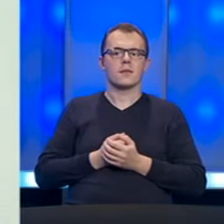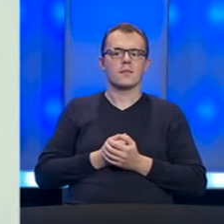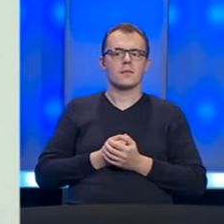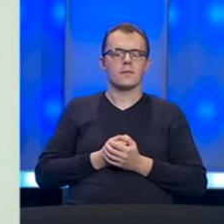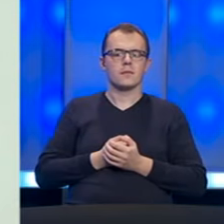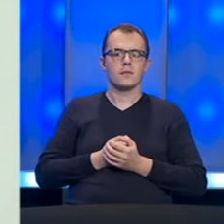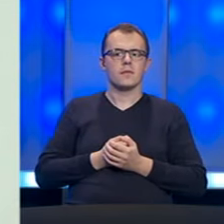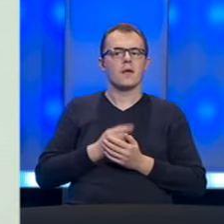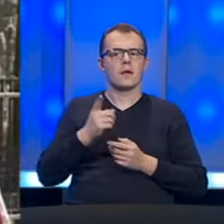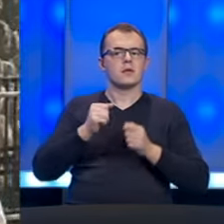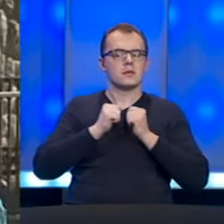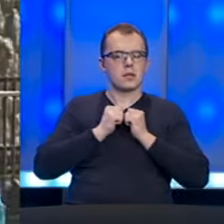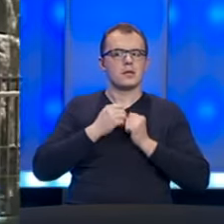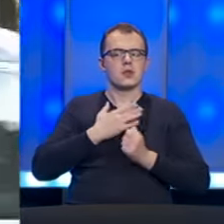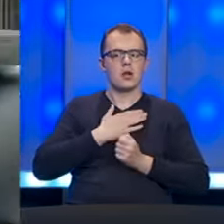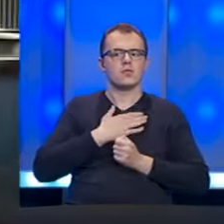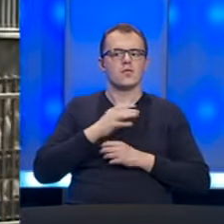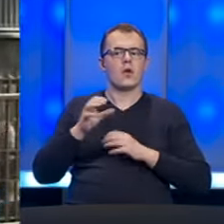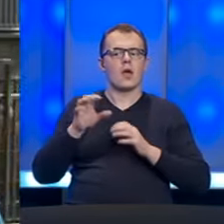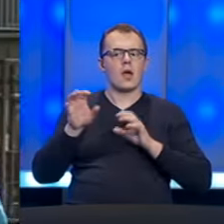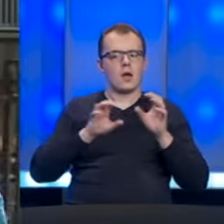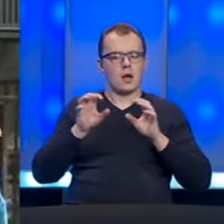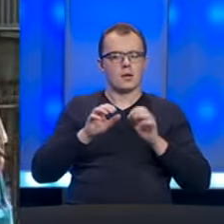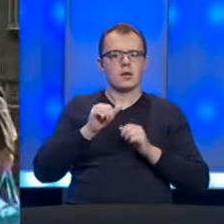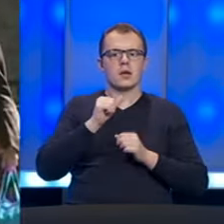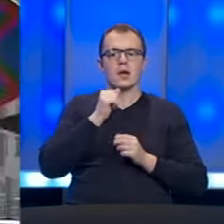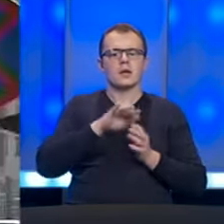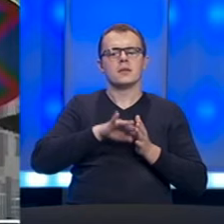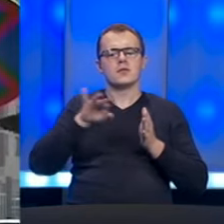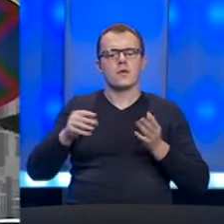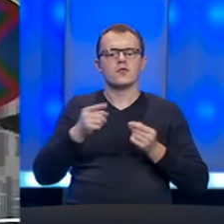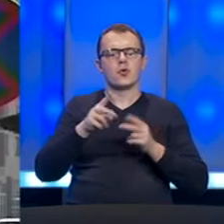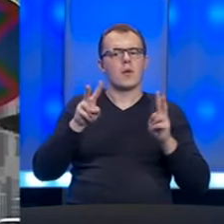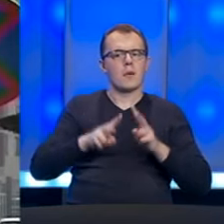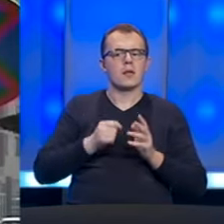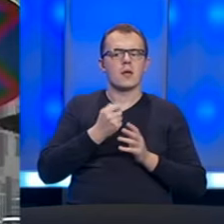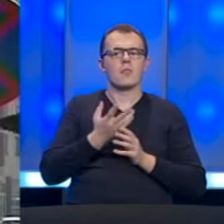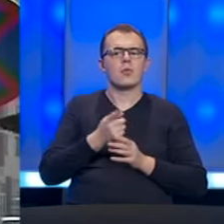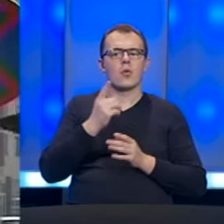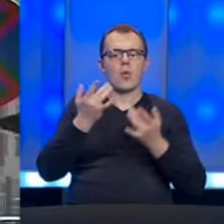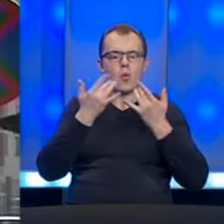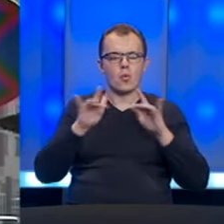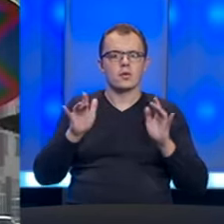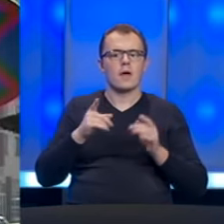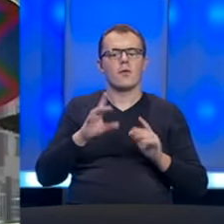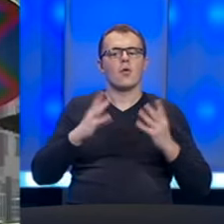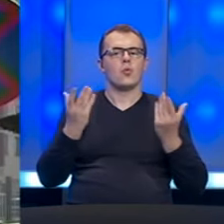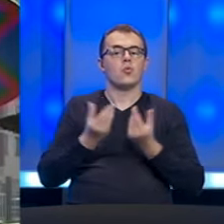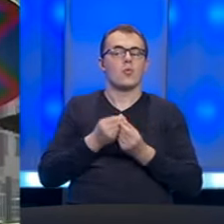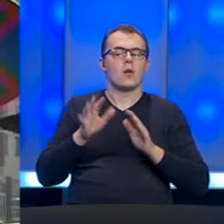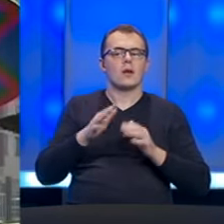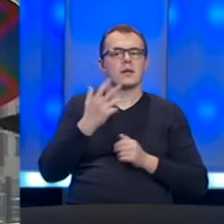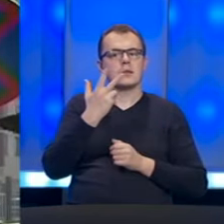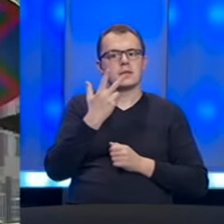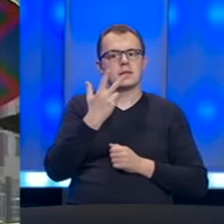trgovačkih radnika je zadržalo svoje radnike, izuzev što je to manji broj njih odjavilo. Znači od ukupno nekih